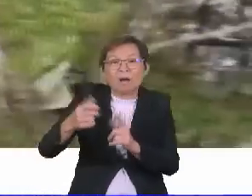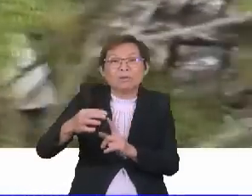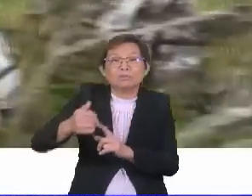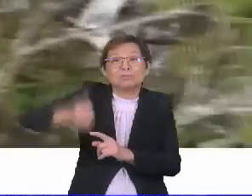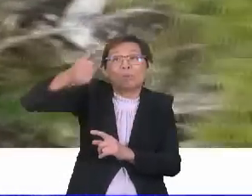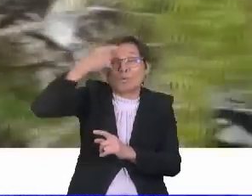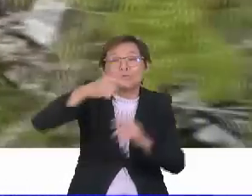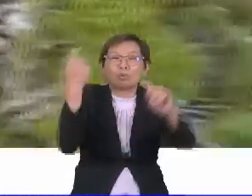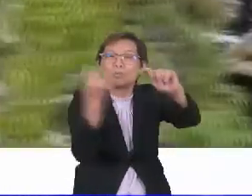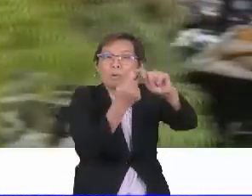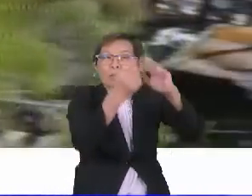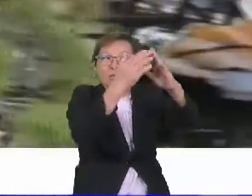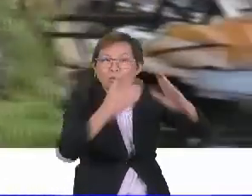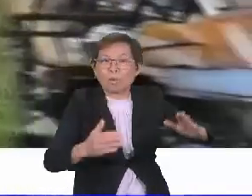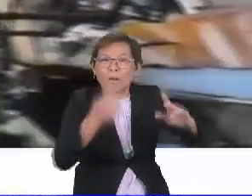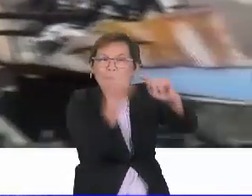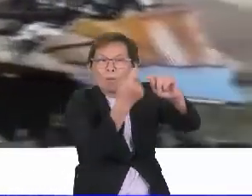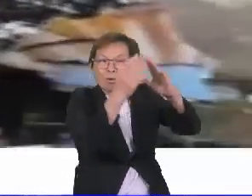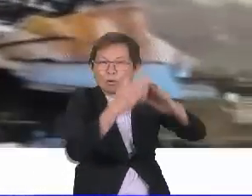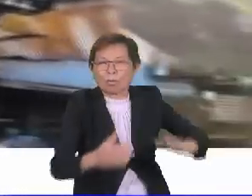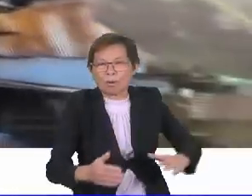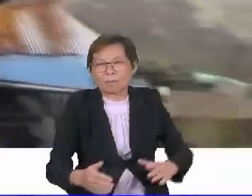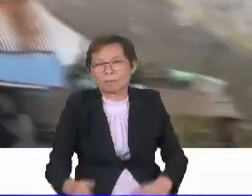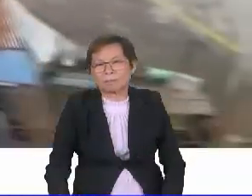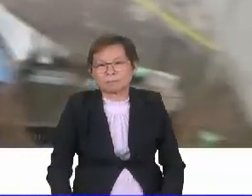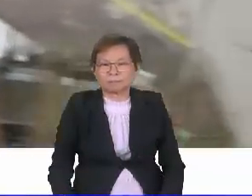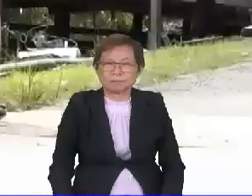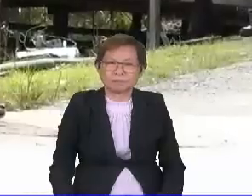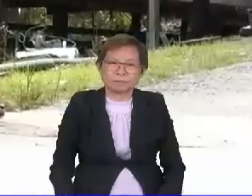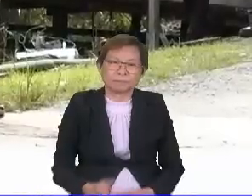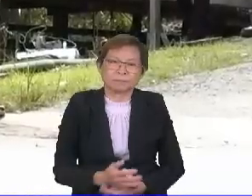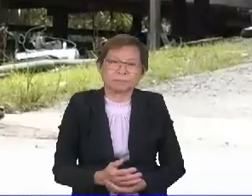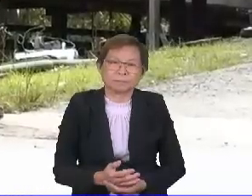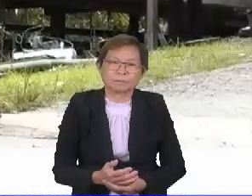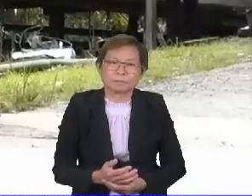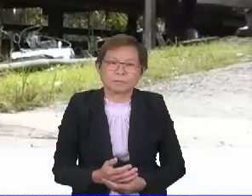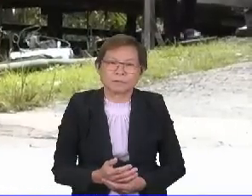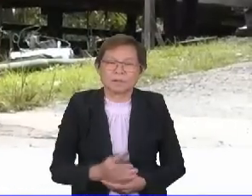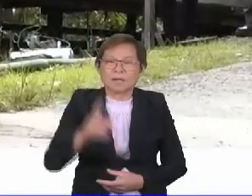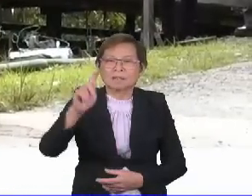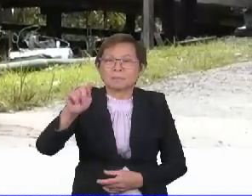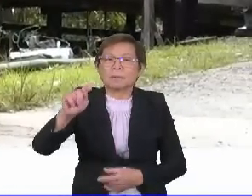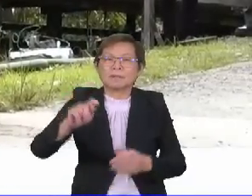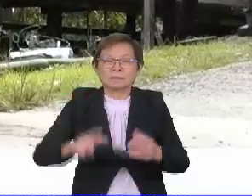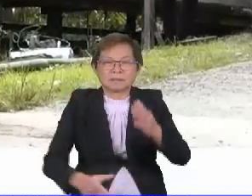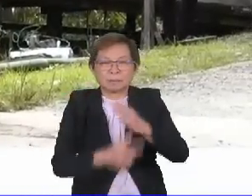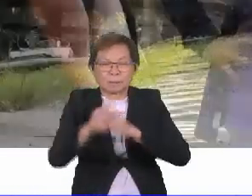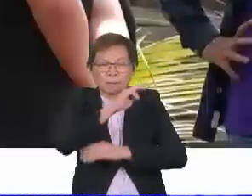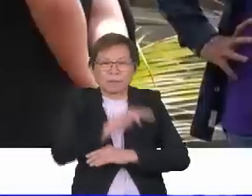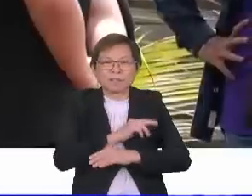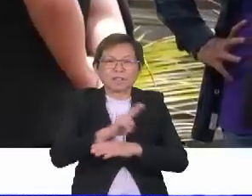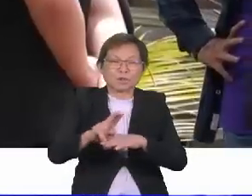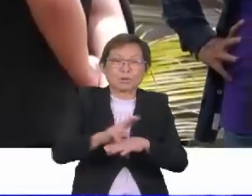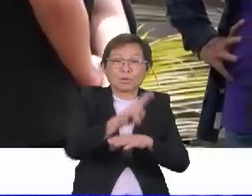membangunkan rumah mereka dalam yang secara kesal dalam mereka masih berjalan sementara itu telekomunikasi